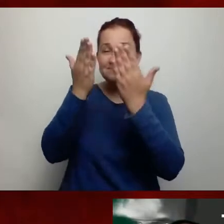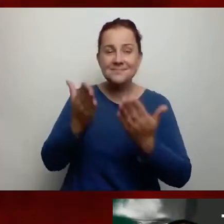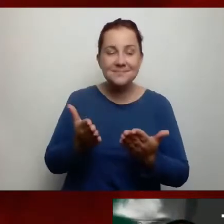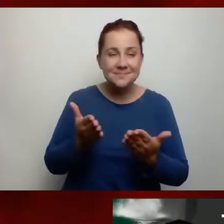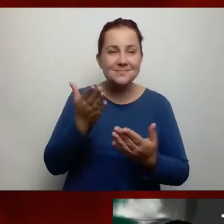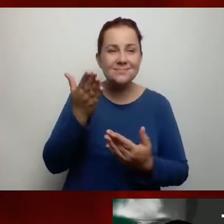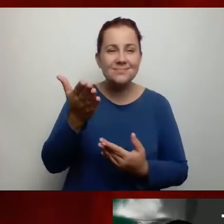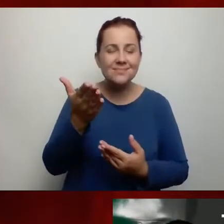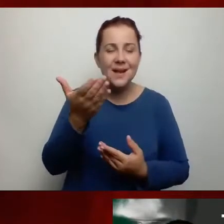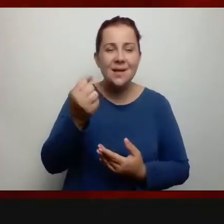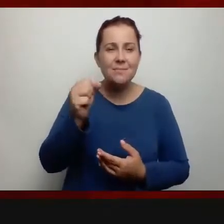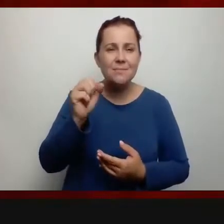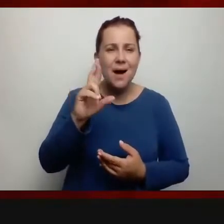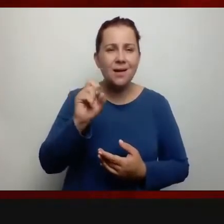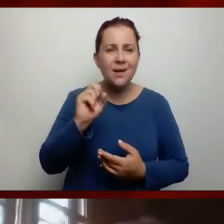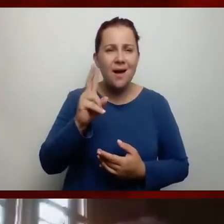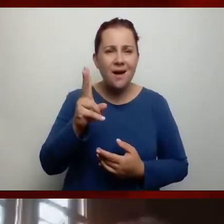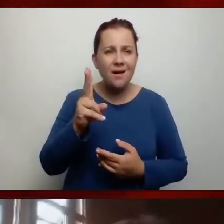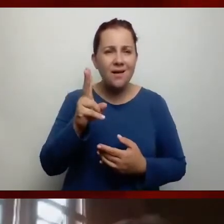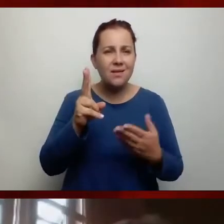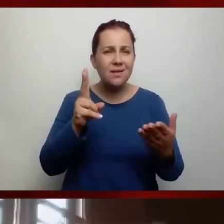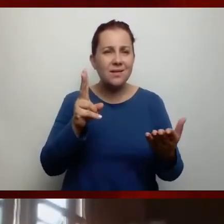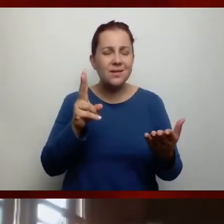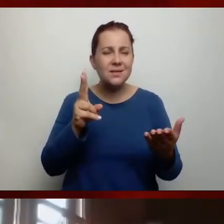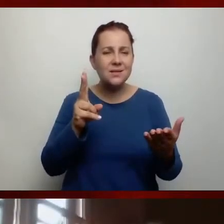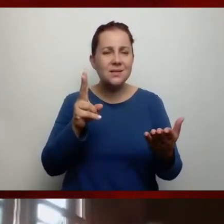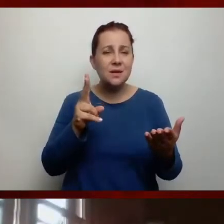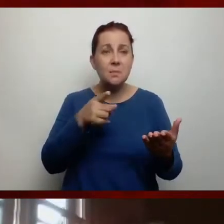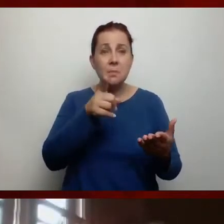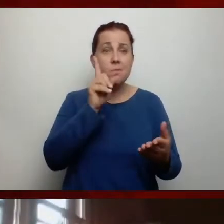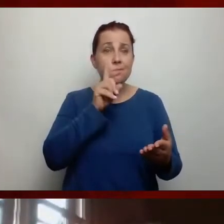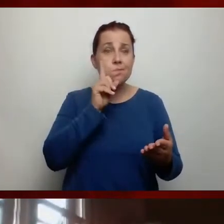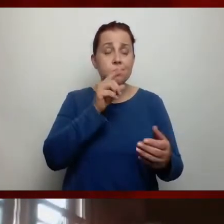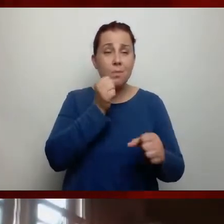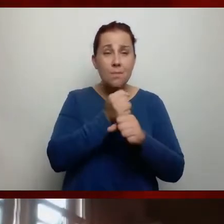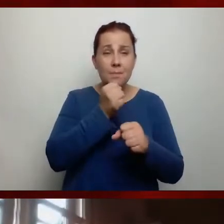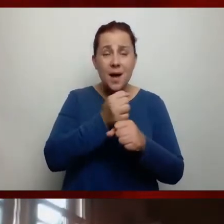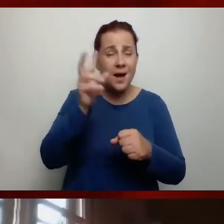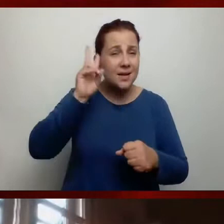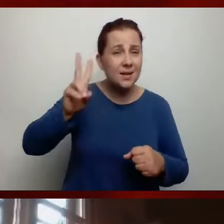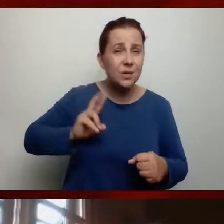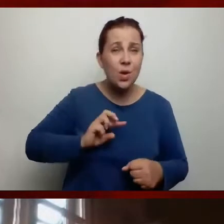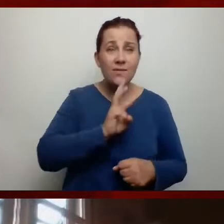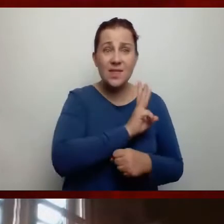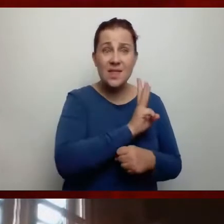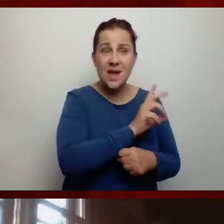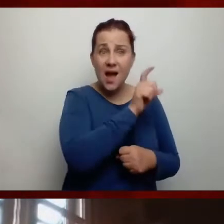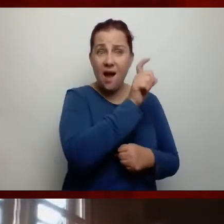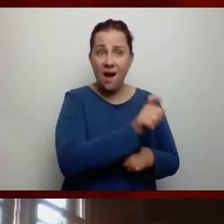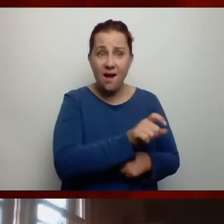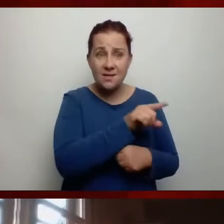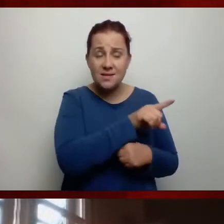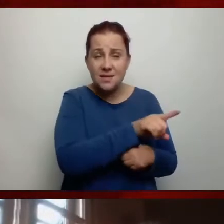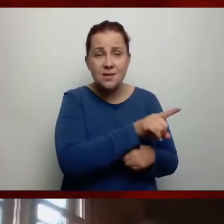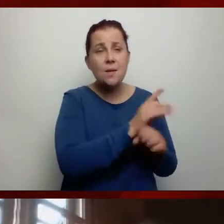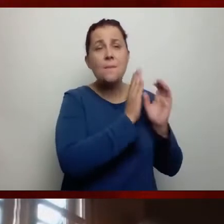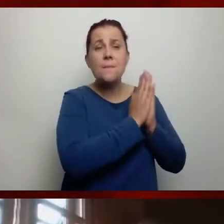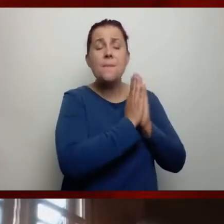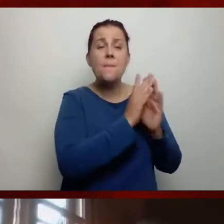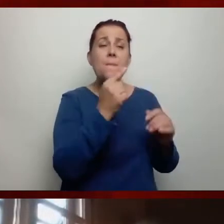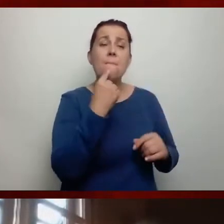Siedniawy. Pan pracuje w Instytucie Witkacego. Proszę powiedzieć,